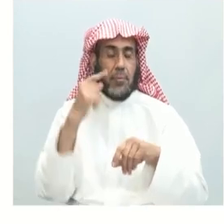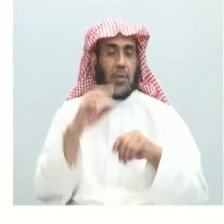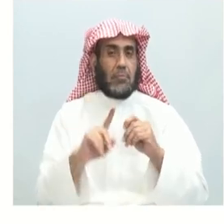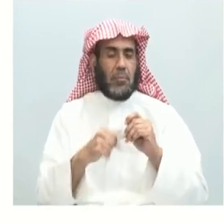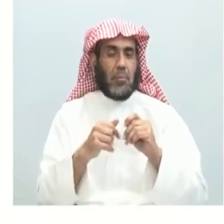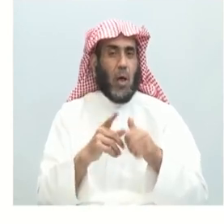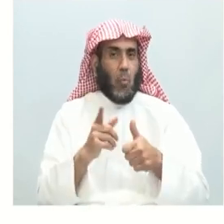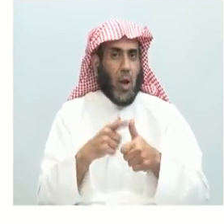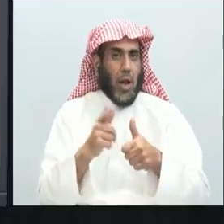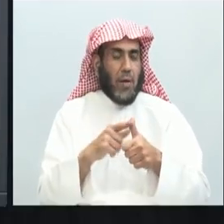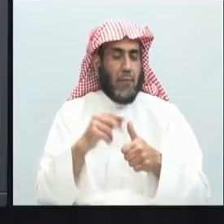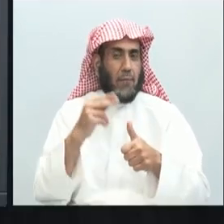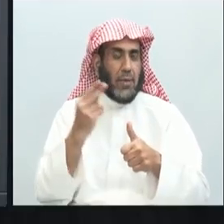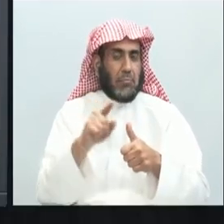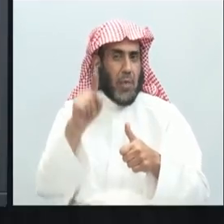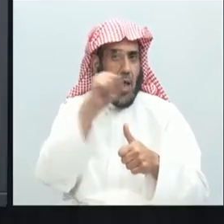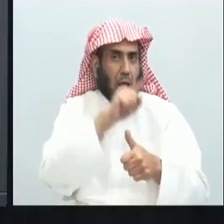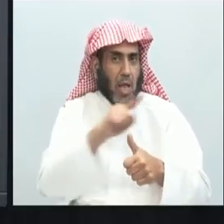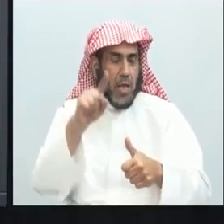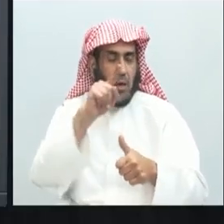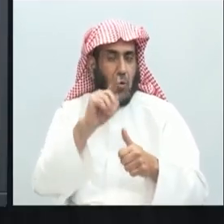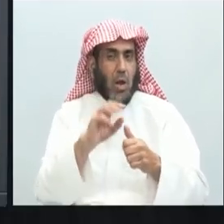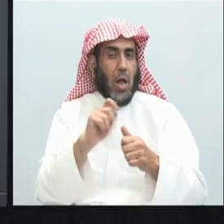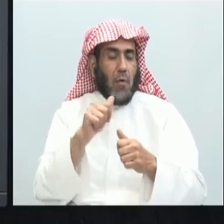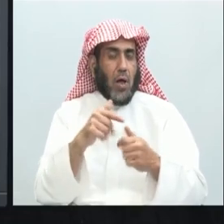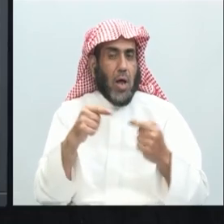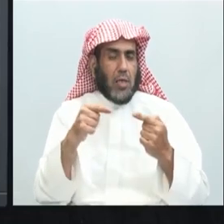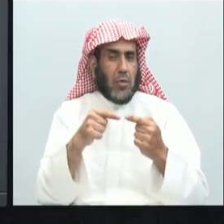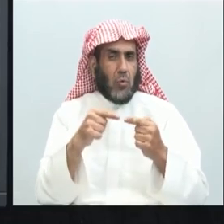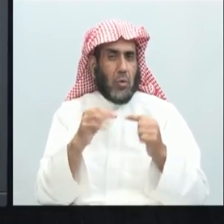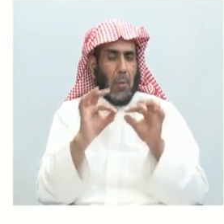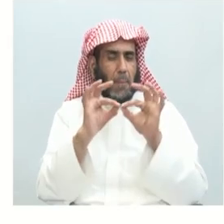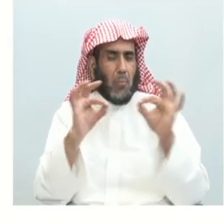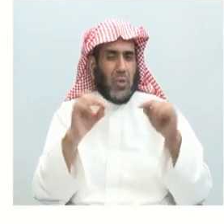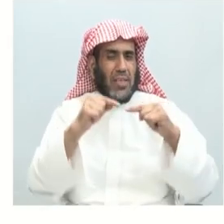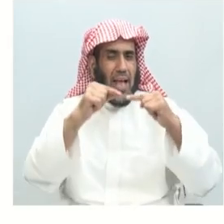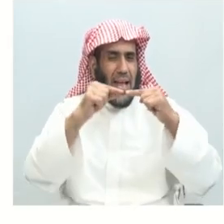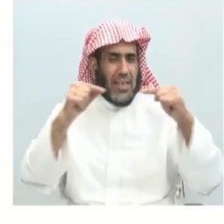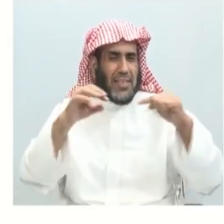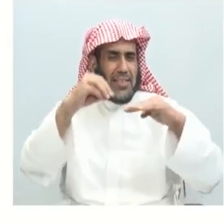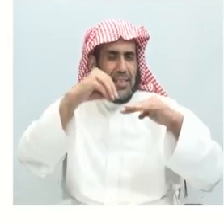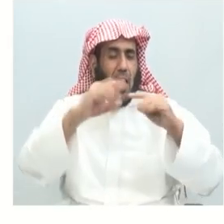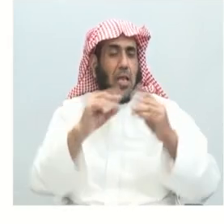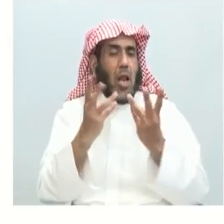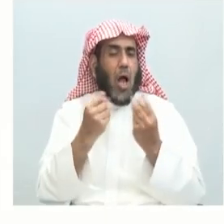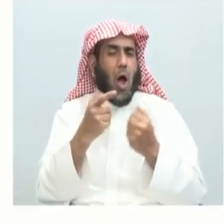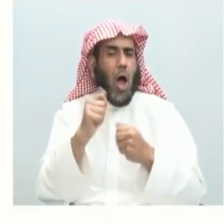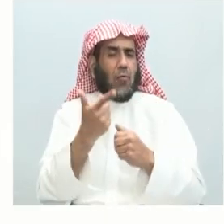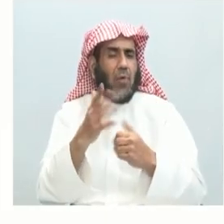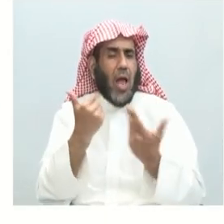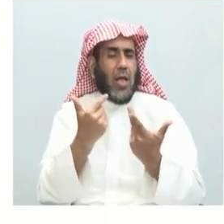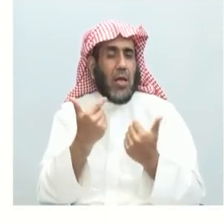نبدا اولا في رسم دائره حول الاحرف التي ستكون مرتكزه على السطر اذا اي الاحرف